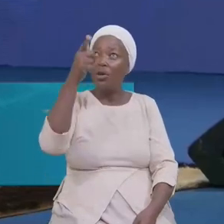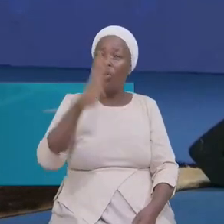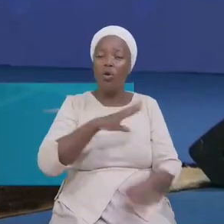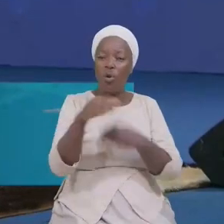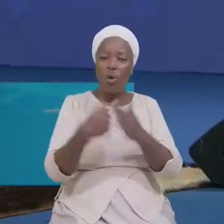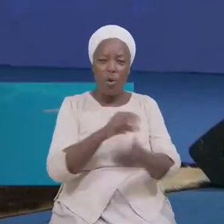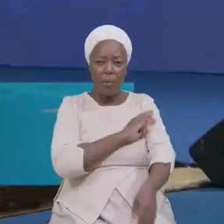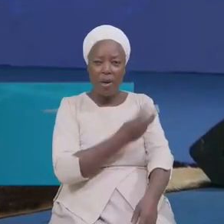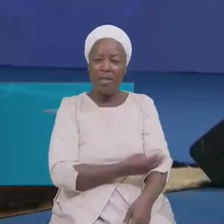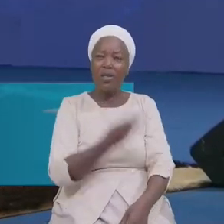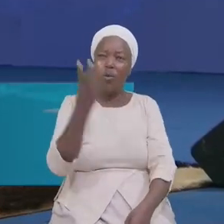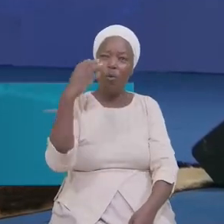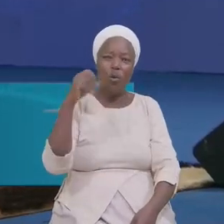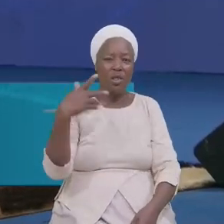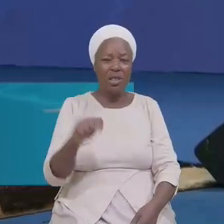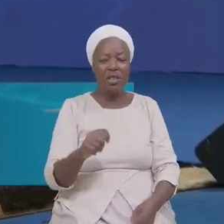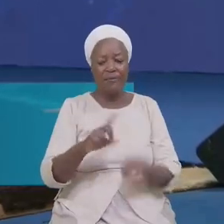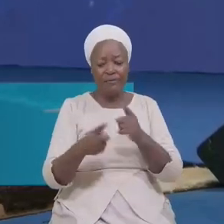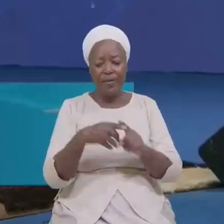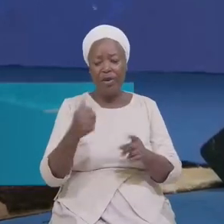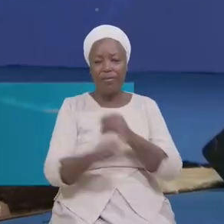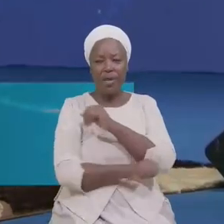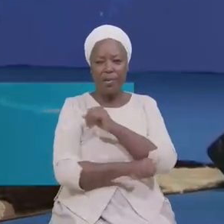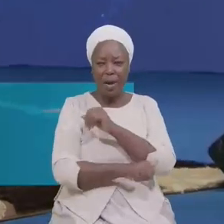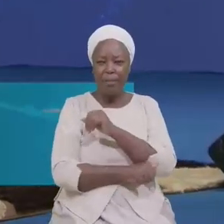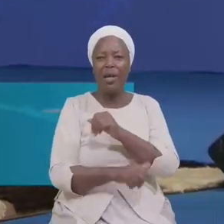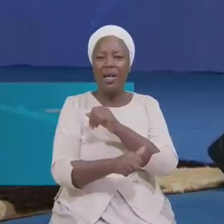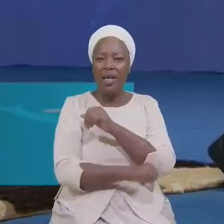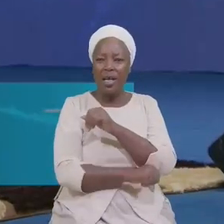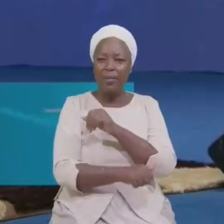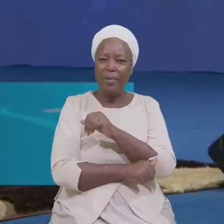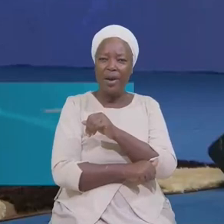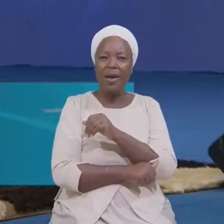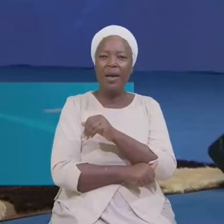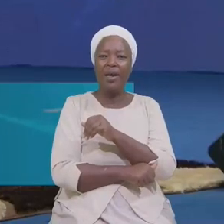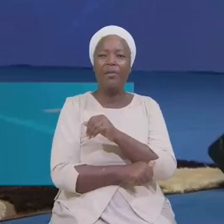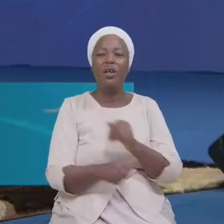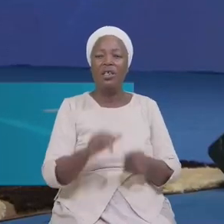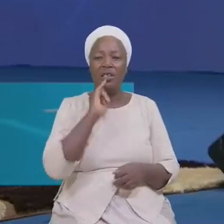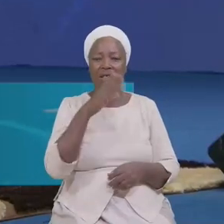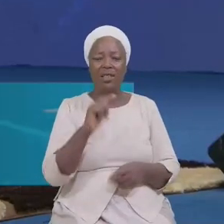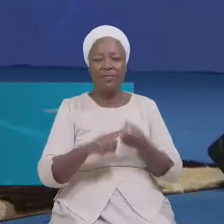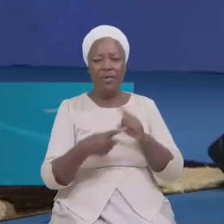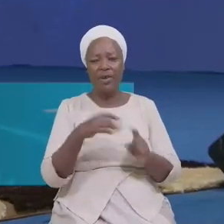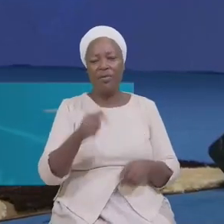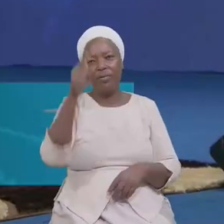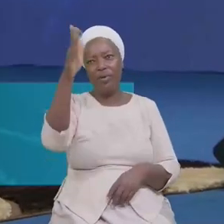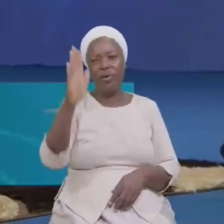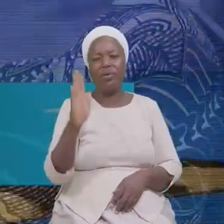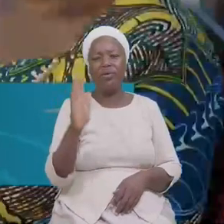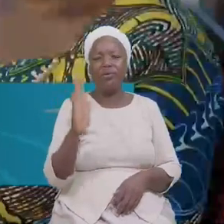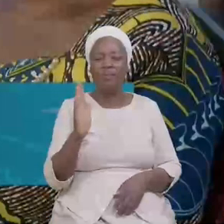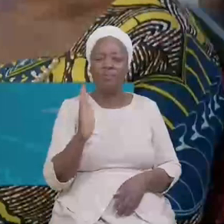Et Dieu le Tout-Puissant était l'ami d'Abraham. Abraham était l'ami de Dieu.